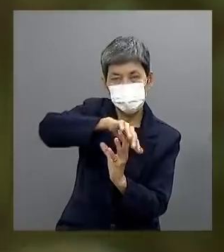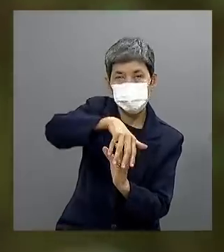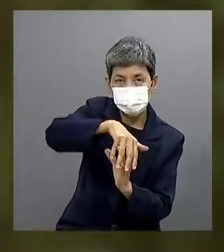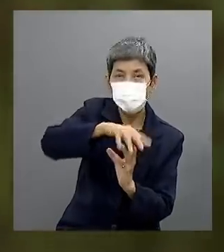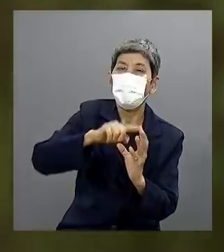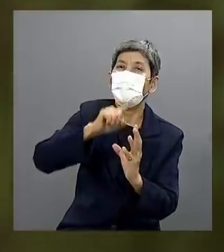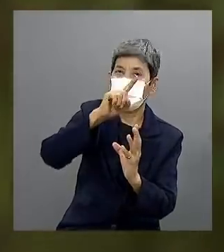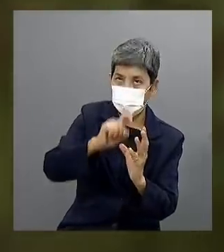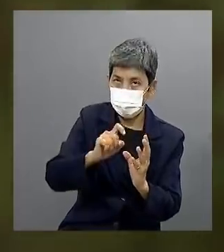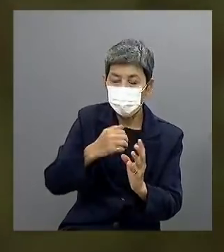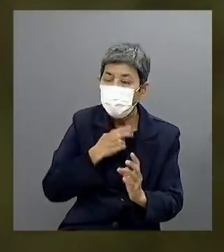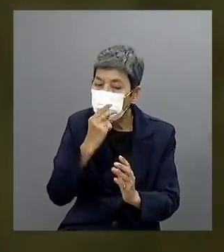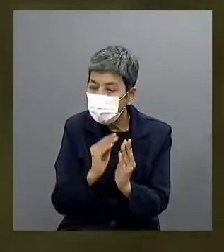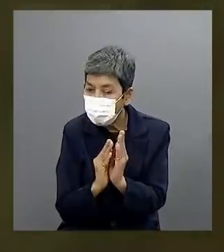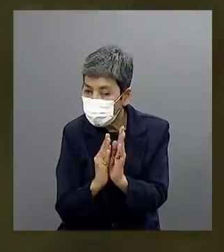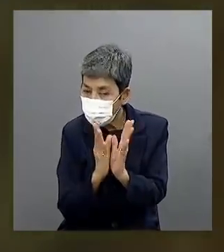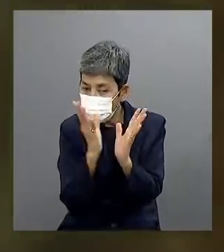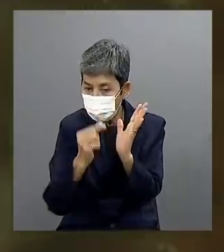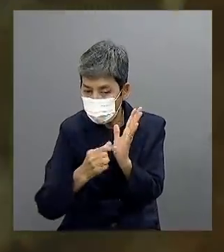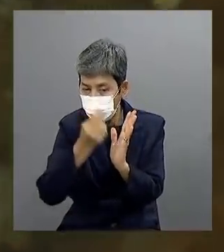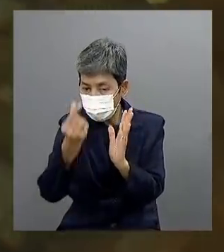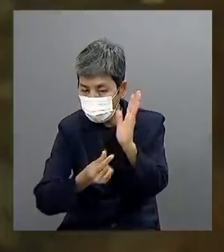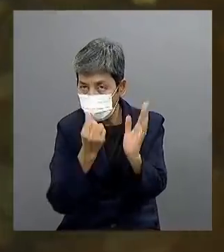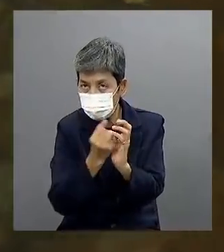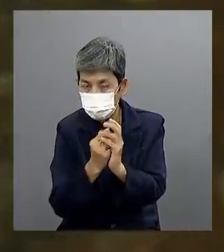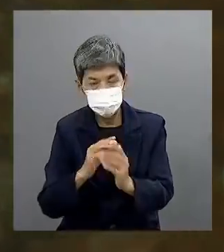ราต้องรอให้มันโตกว่าที่เกาะก่อนที่มันจะช่วยตัวมันเองได้นะครับ